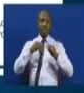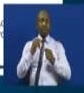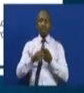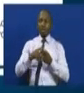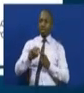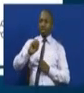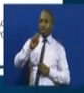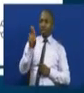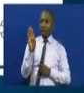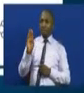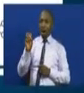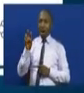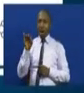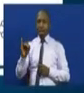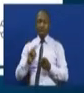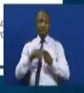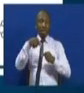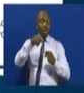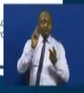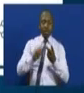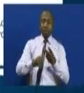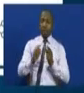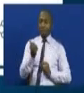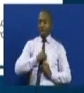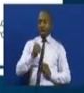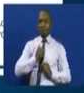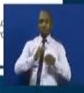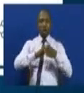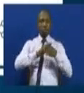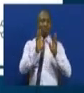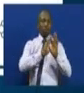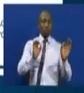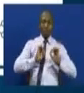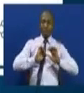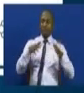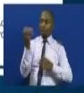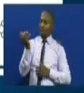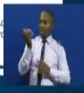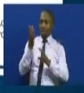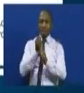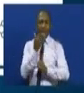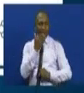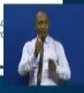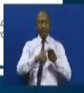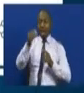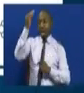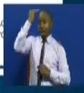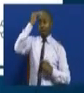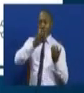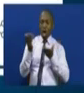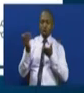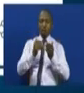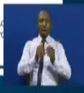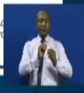Shabani Rapwi wa Chamazi kwa Mkongo, binafsi naitumia vyema mitandao ya kijamii kwa kupata habari na elimu kwa kusoma makala